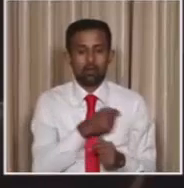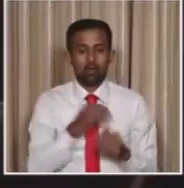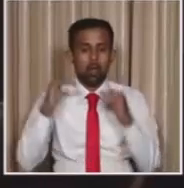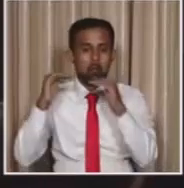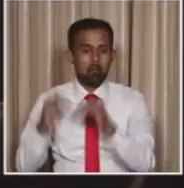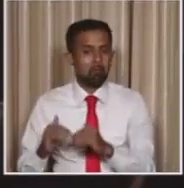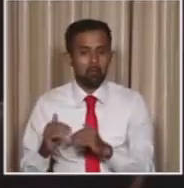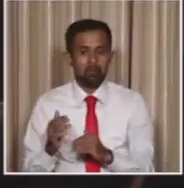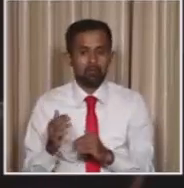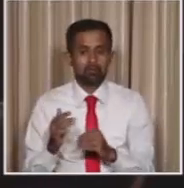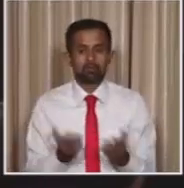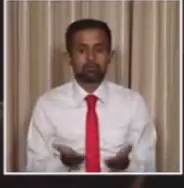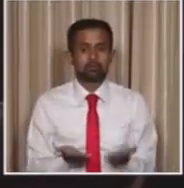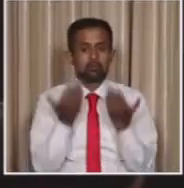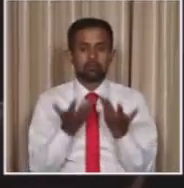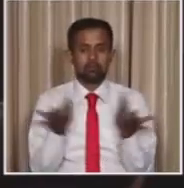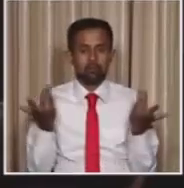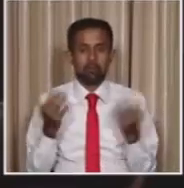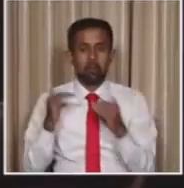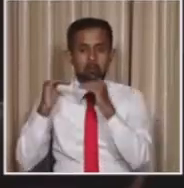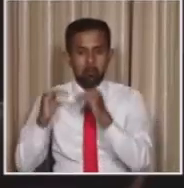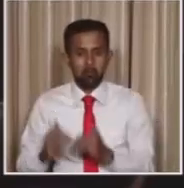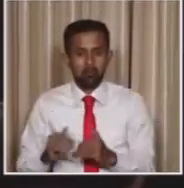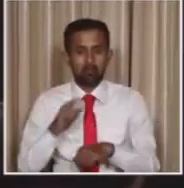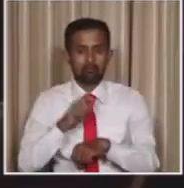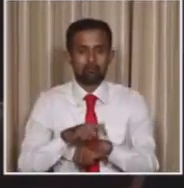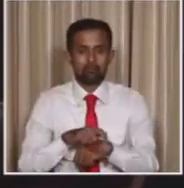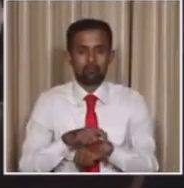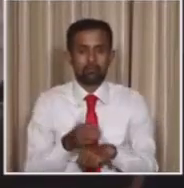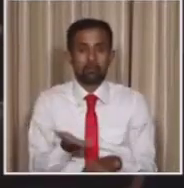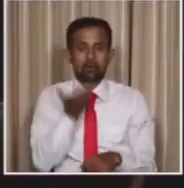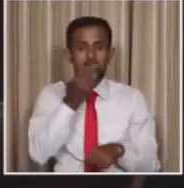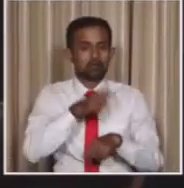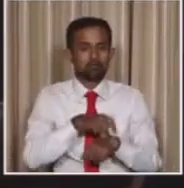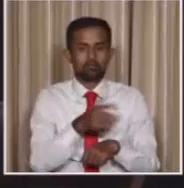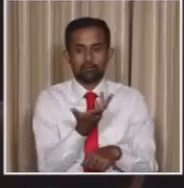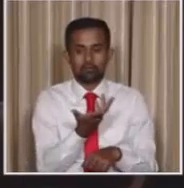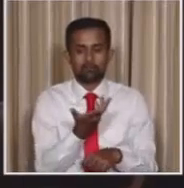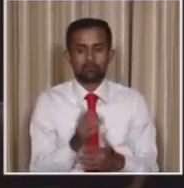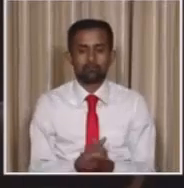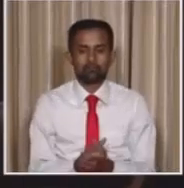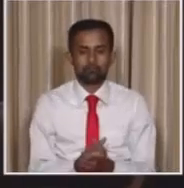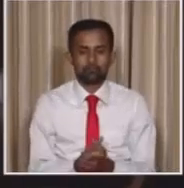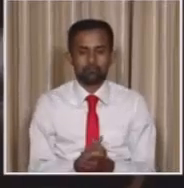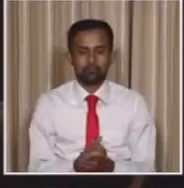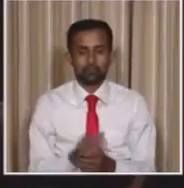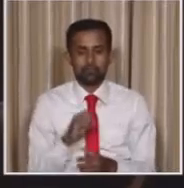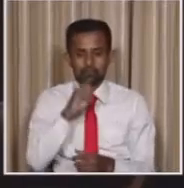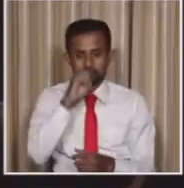නගින කලාව නෙමෙයි කොහොමත් නගින්නේ නැහනේ. බහින කලාව තමයි දැන් තියෙන්නේ. නගින කලාව නෙමෙයි මේ දවස්වල තියෙන්නේ. එනිසා මේ අද